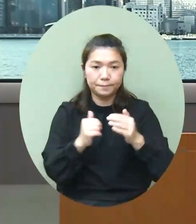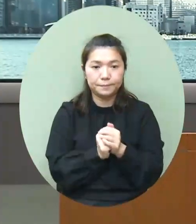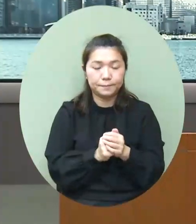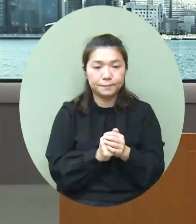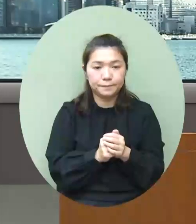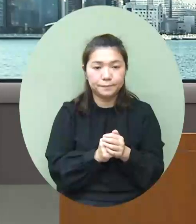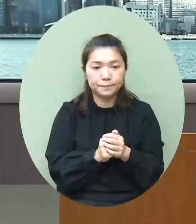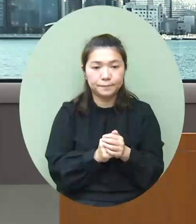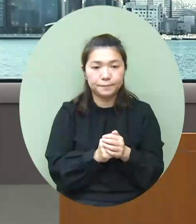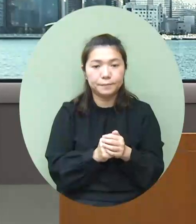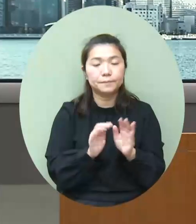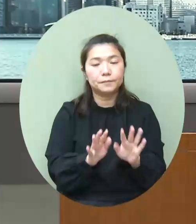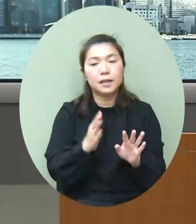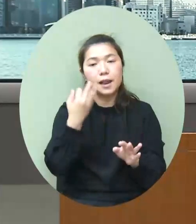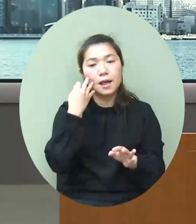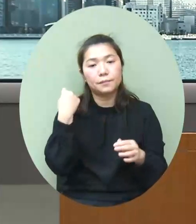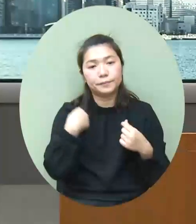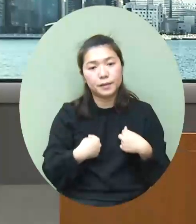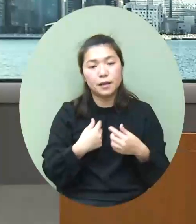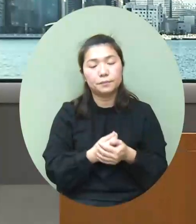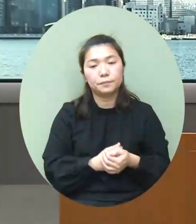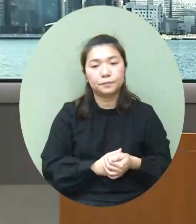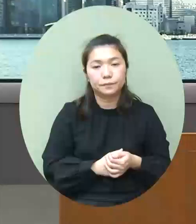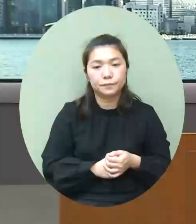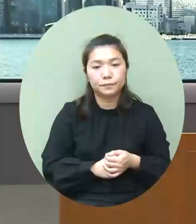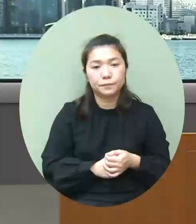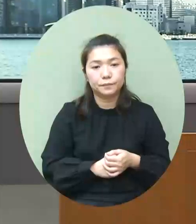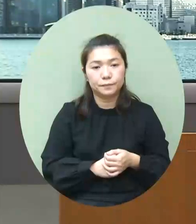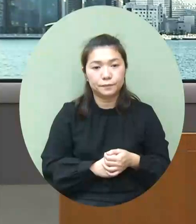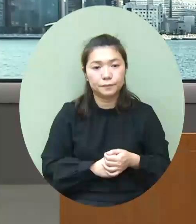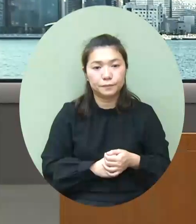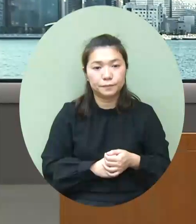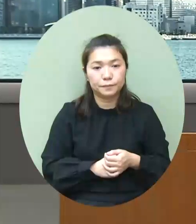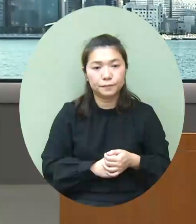题，前面穿蓝衣的这位，